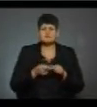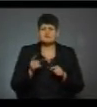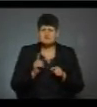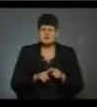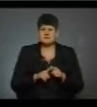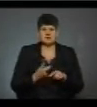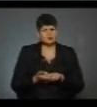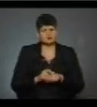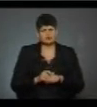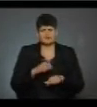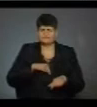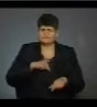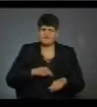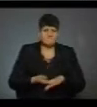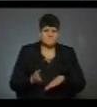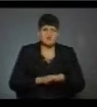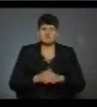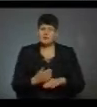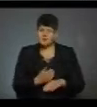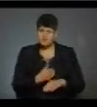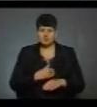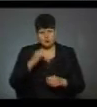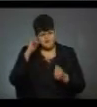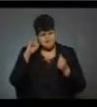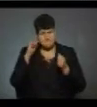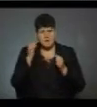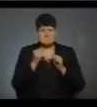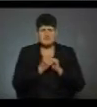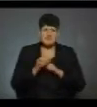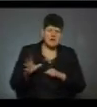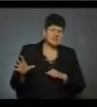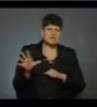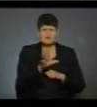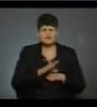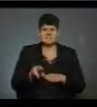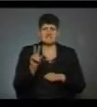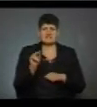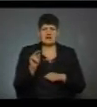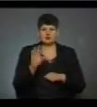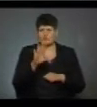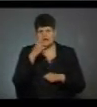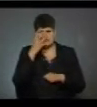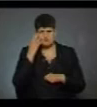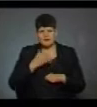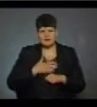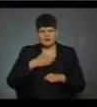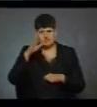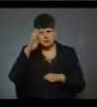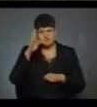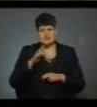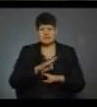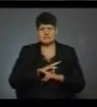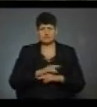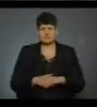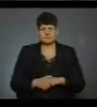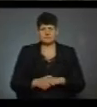дуже емоційно важко. Але ми хочемо, щоб пам'ятали скрізь цю дату, не забували наших хлопців, які загинули.